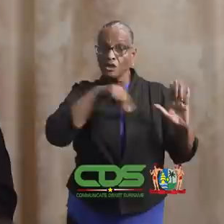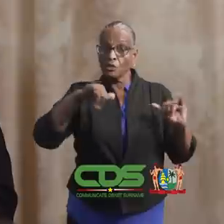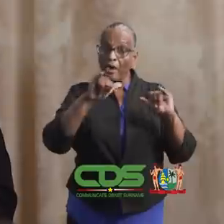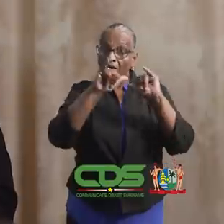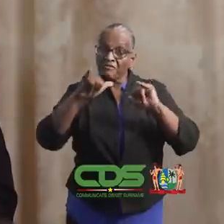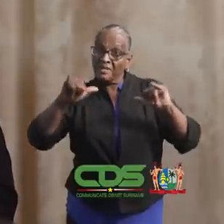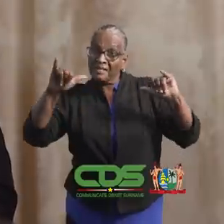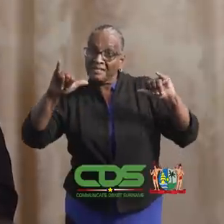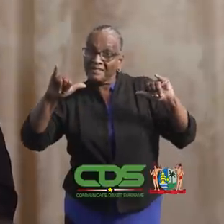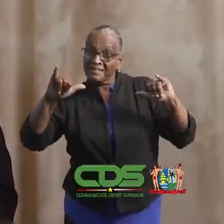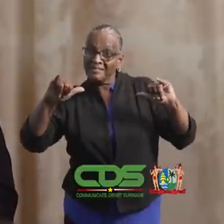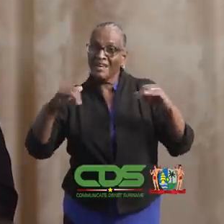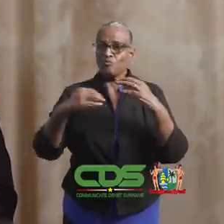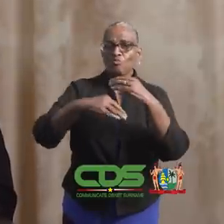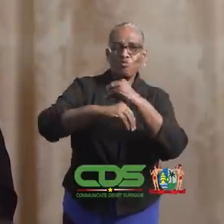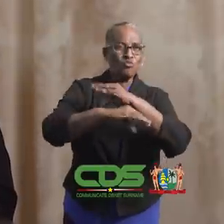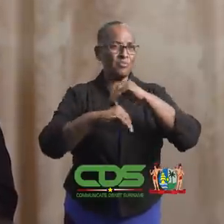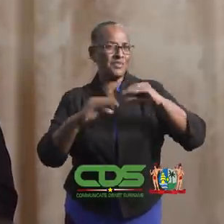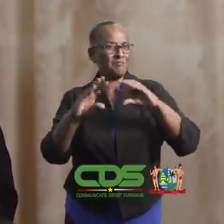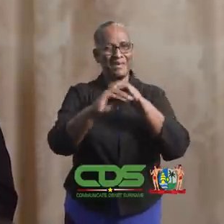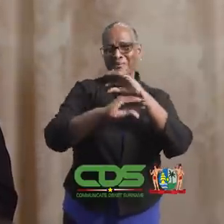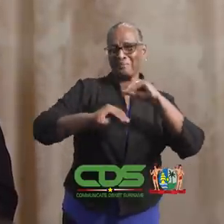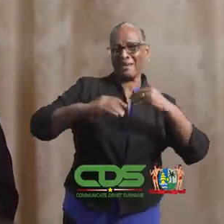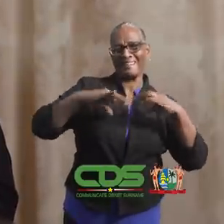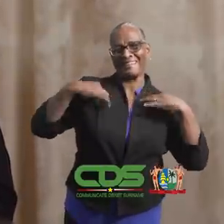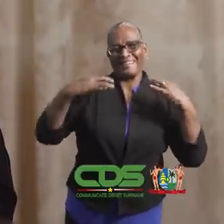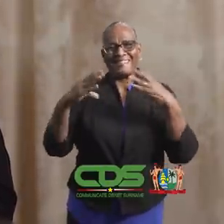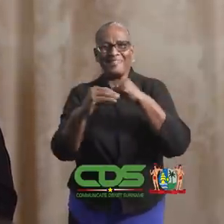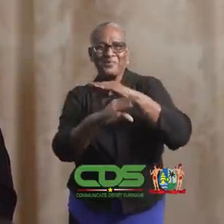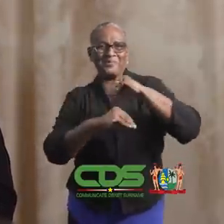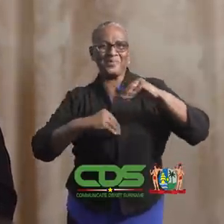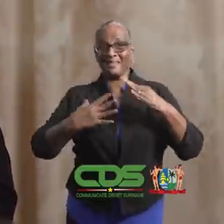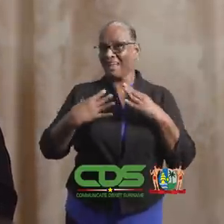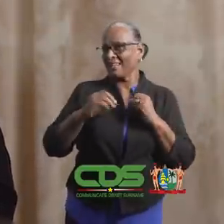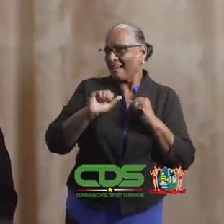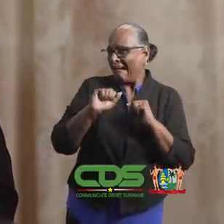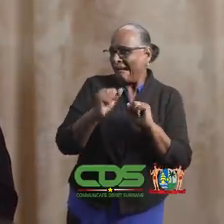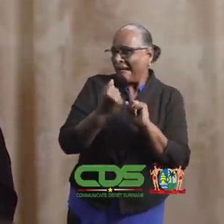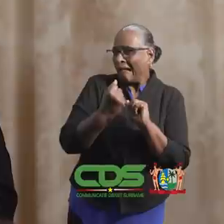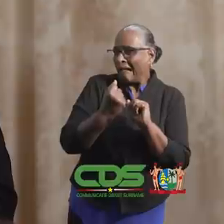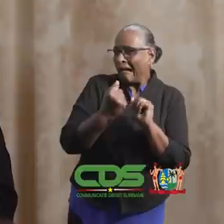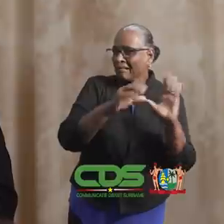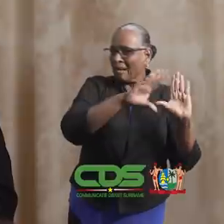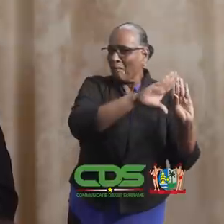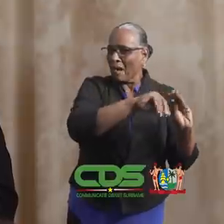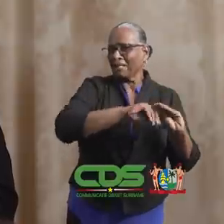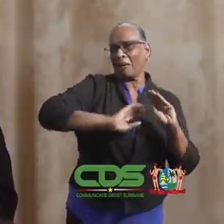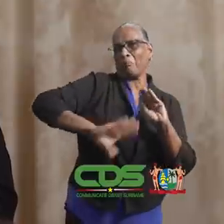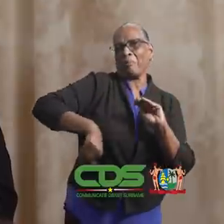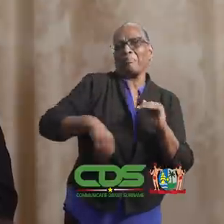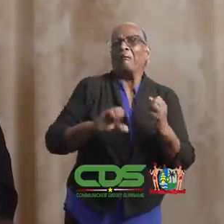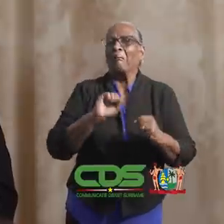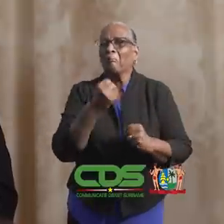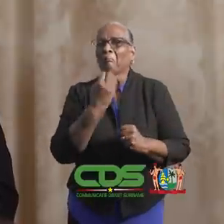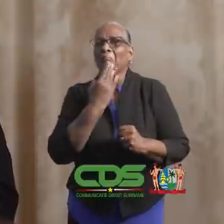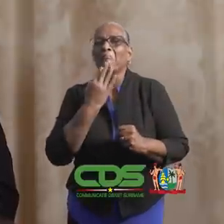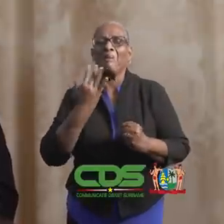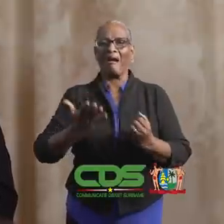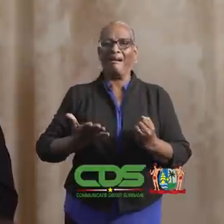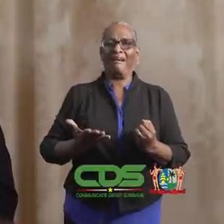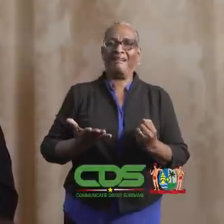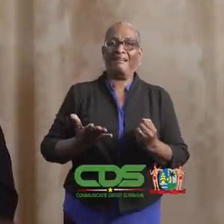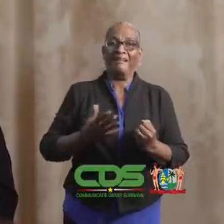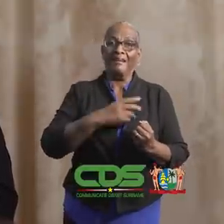een gemoedelijke en intieme sfeer heerst, weten wij dat de verleiding groter is om de maatregelen naast ons te leggen. Ik wijs